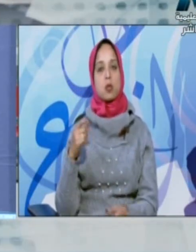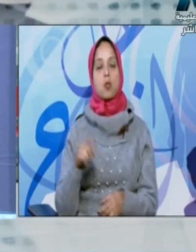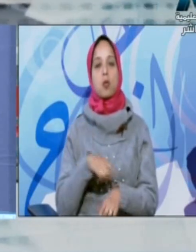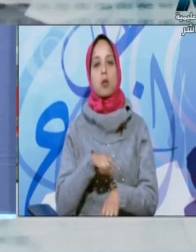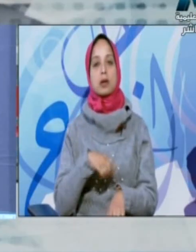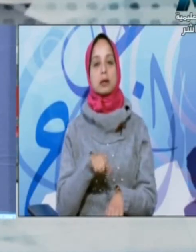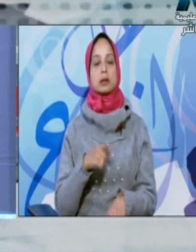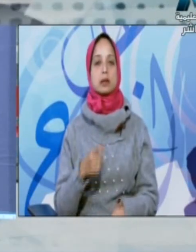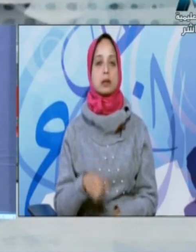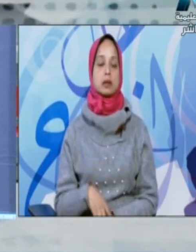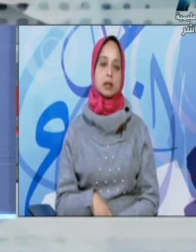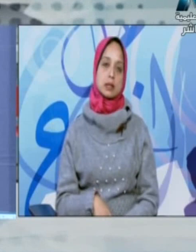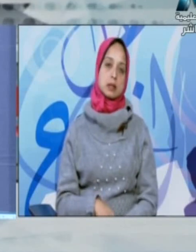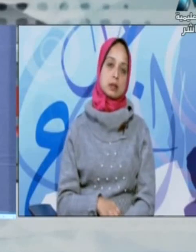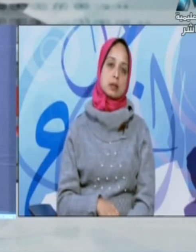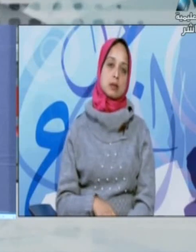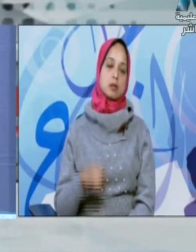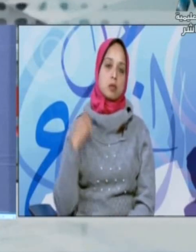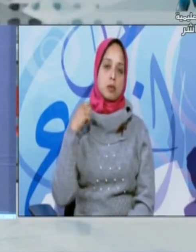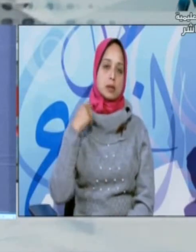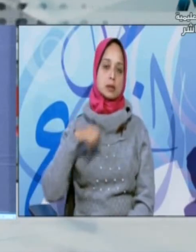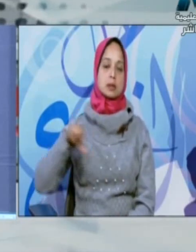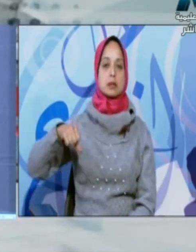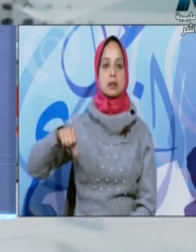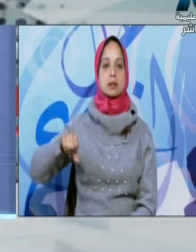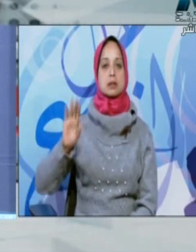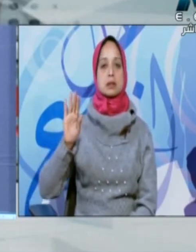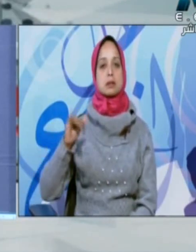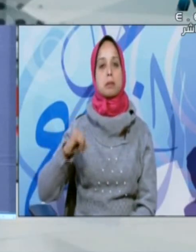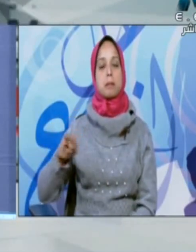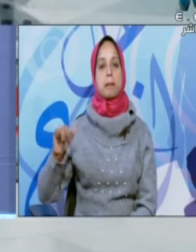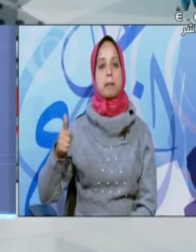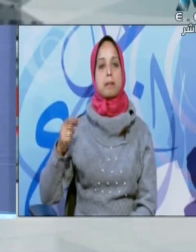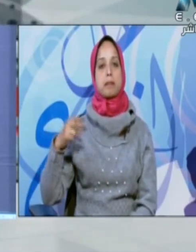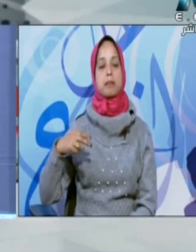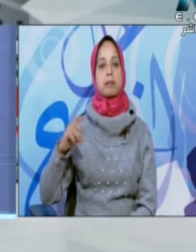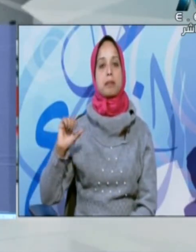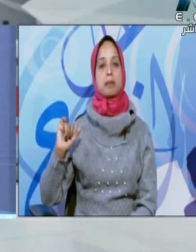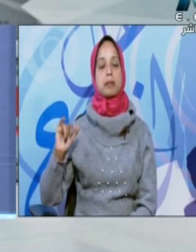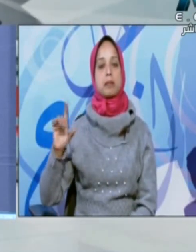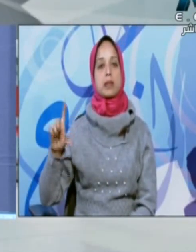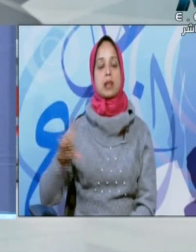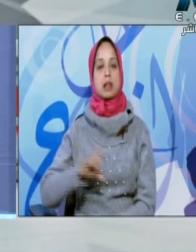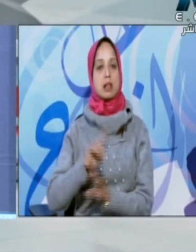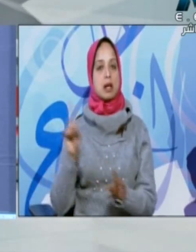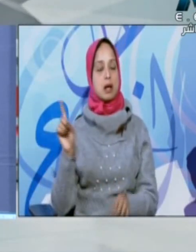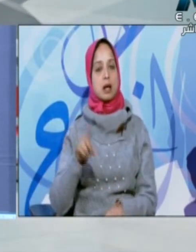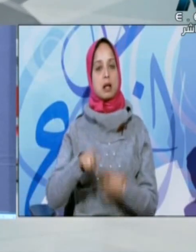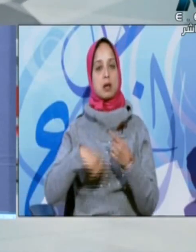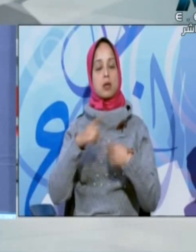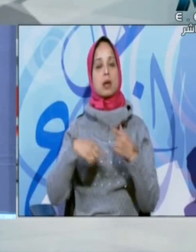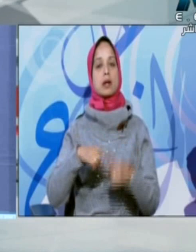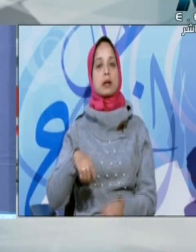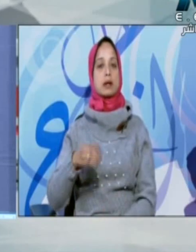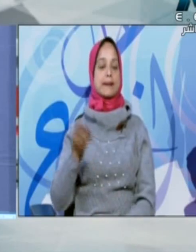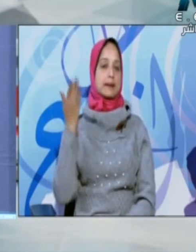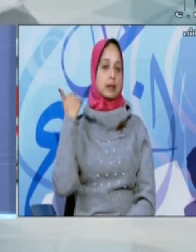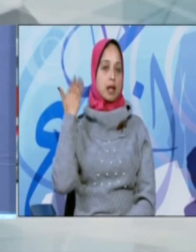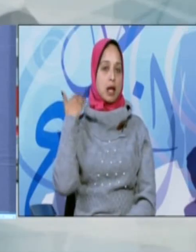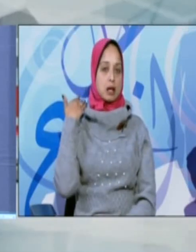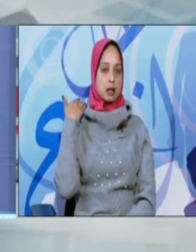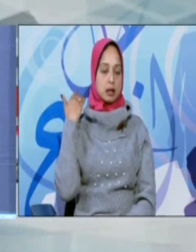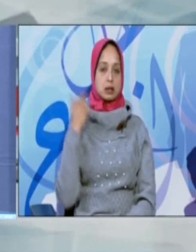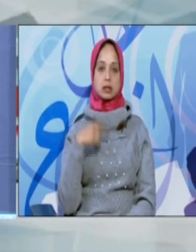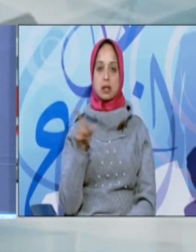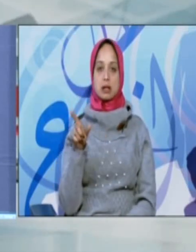الاوضاع السياسية في عهد اسماعيل صدقي او وزارة محمد محمود وزارة القبض الحديدية، انا ممكن اجيب لك التاريخ. اقول لك فسر تدهور